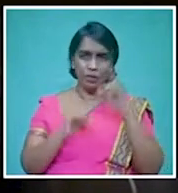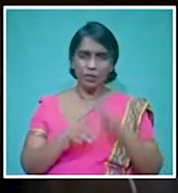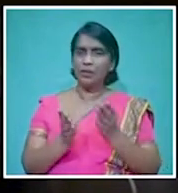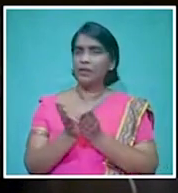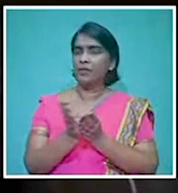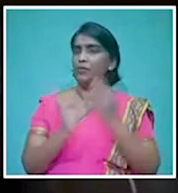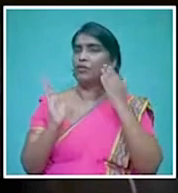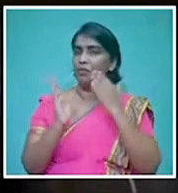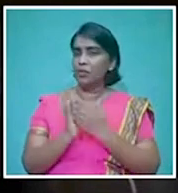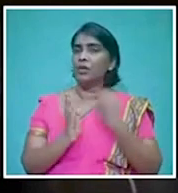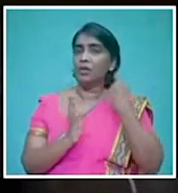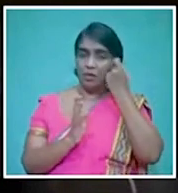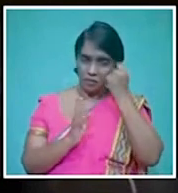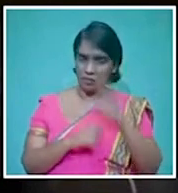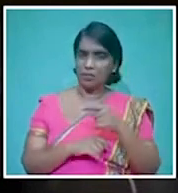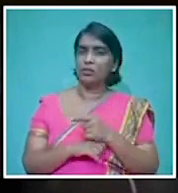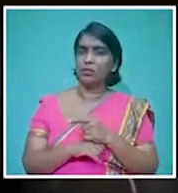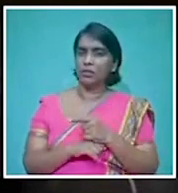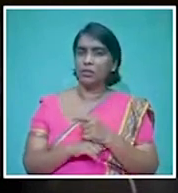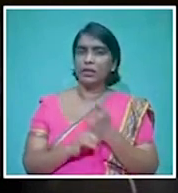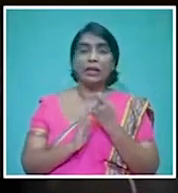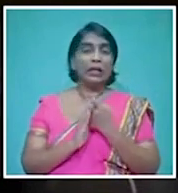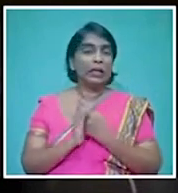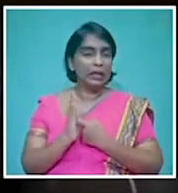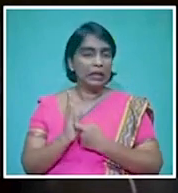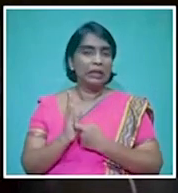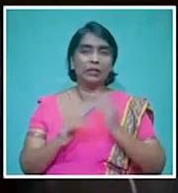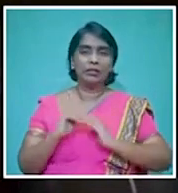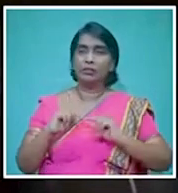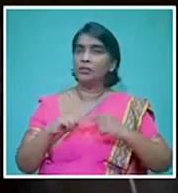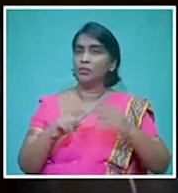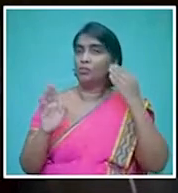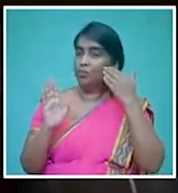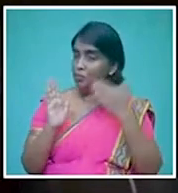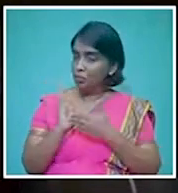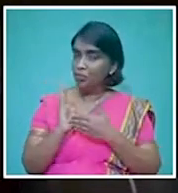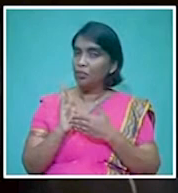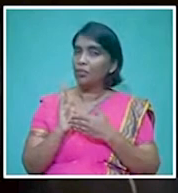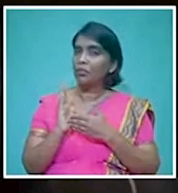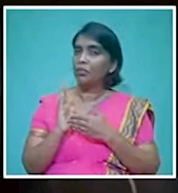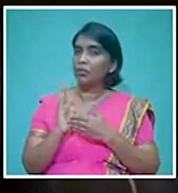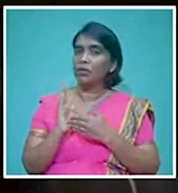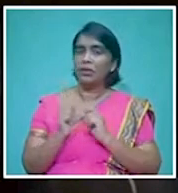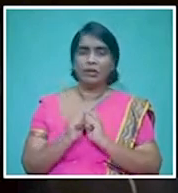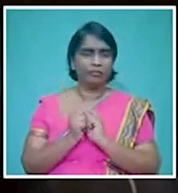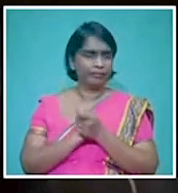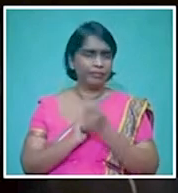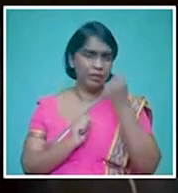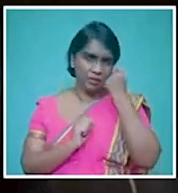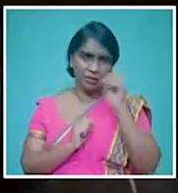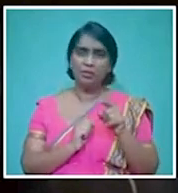විනයක් පිළිබඳ අදහසක් තියෙන නීතිය ක්‍රියාත්මක කිරීම පිළිබඳ විකෘති අදහස්